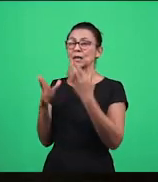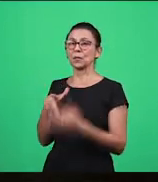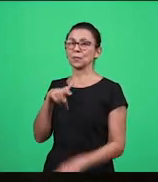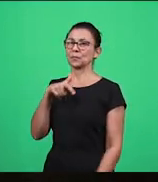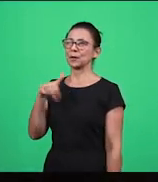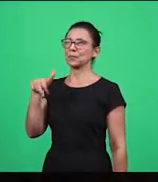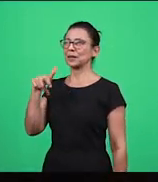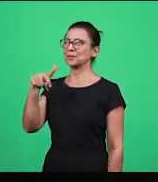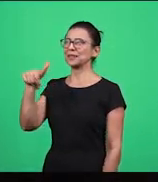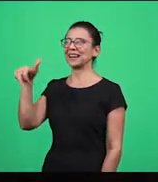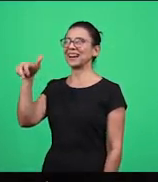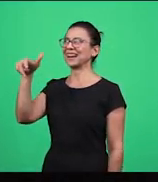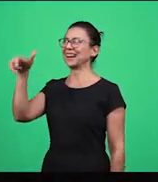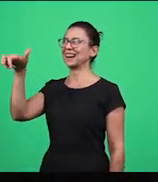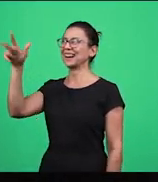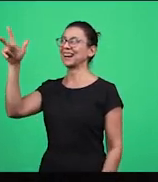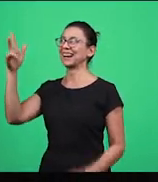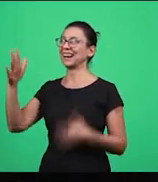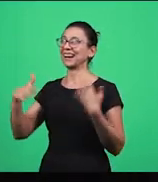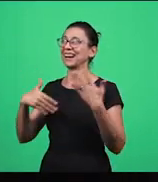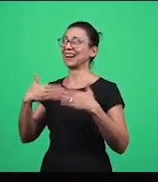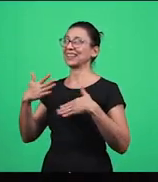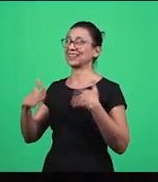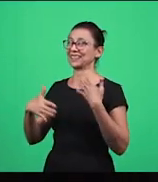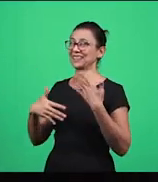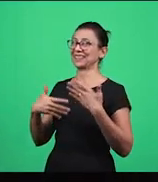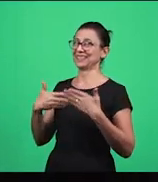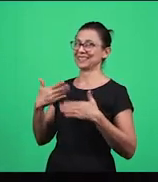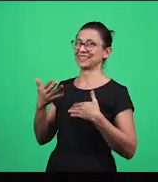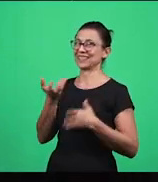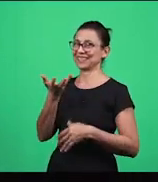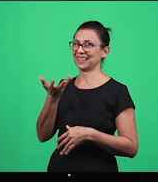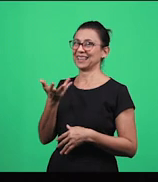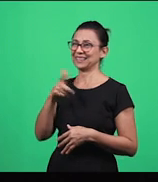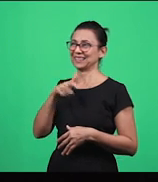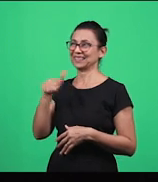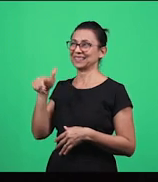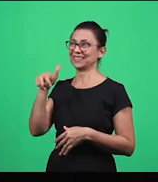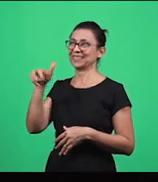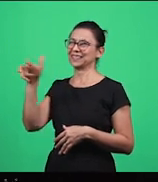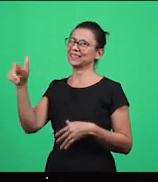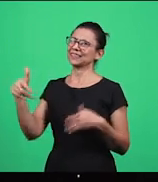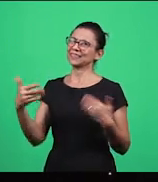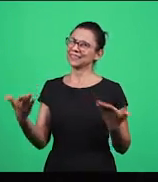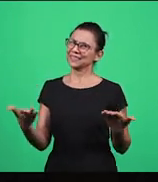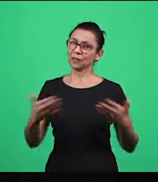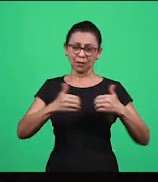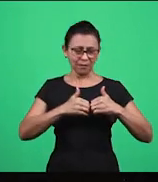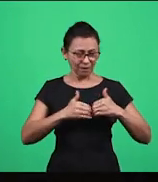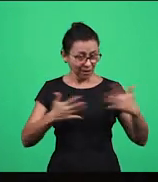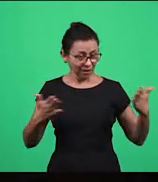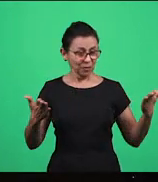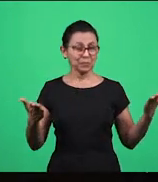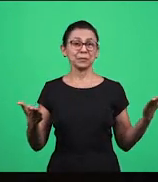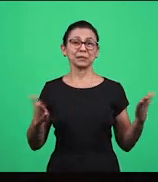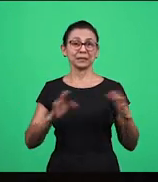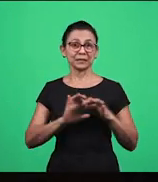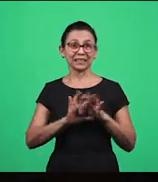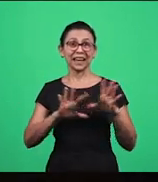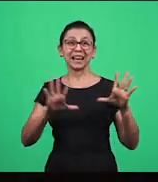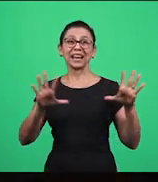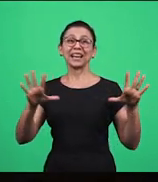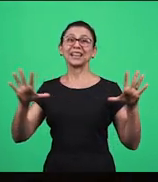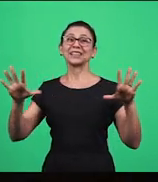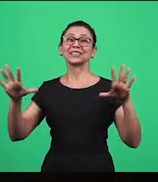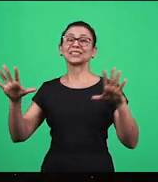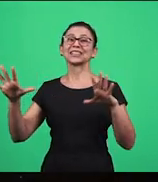Хочешь идти с радостью по направлению в небо, игнорируя всю тьму, которая окружает,